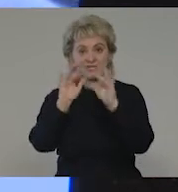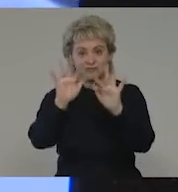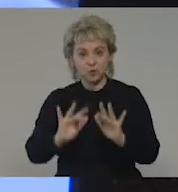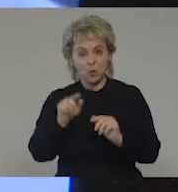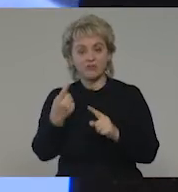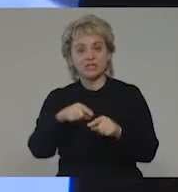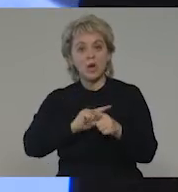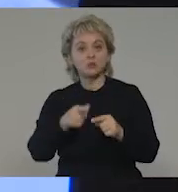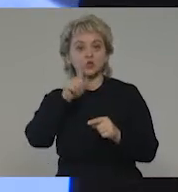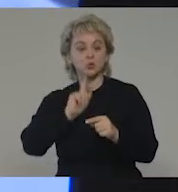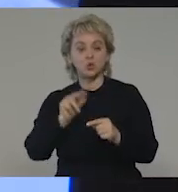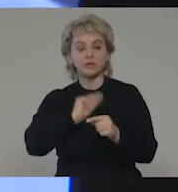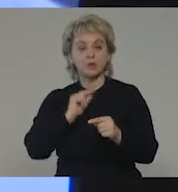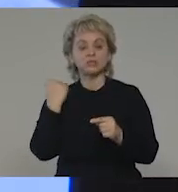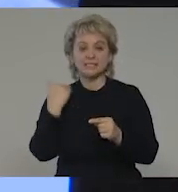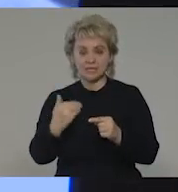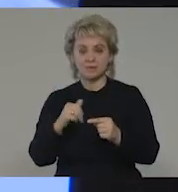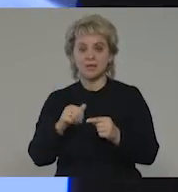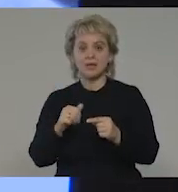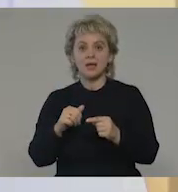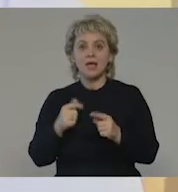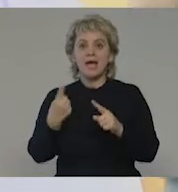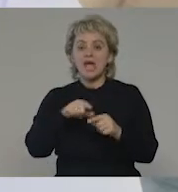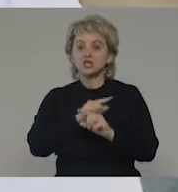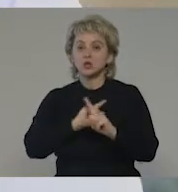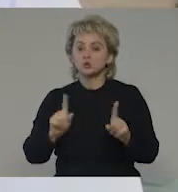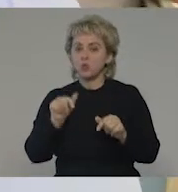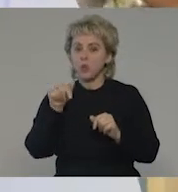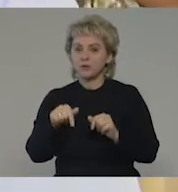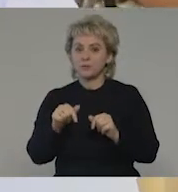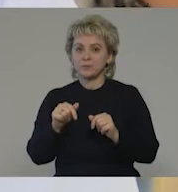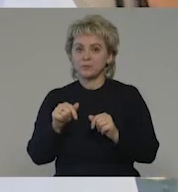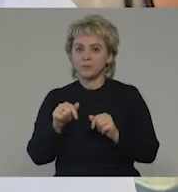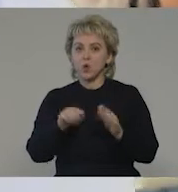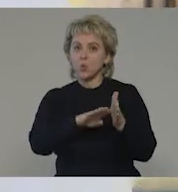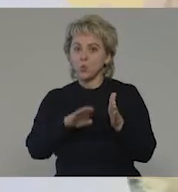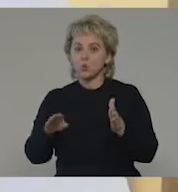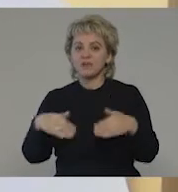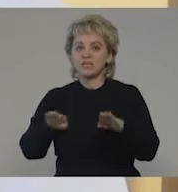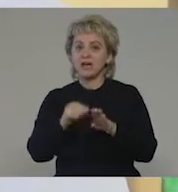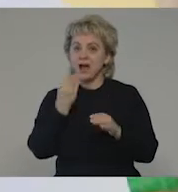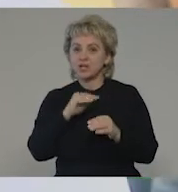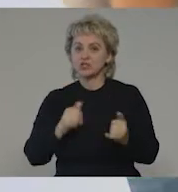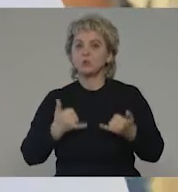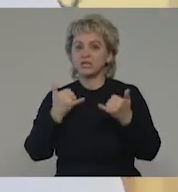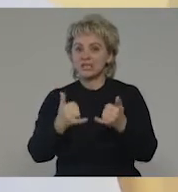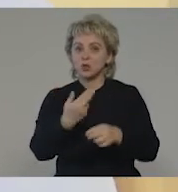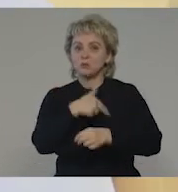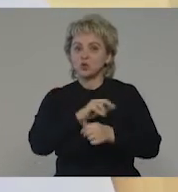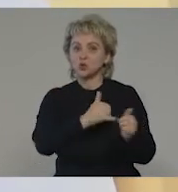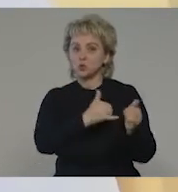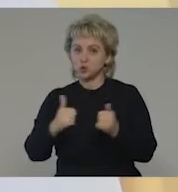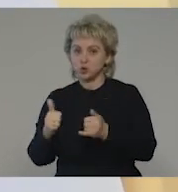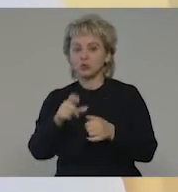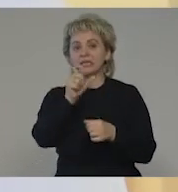оцифровываются для быстрой и удобной работы с ними. Это совершенно другой уровень, качественный уровень предоставления медицинской